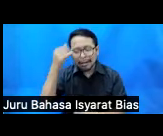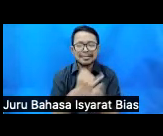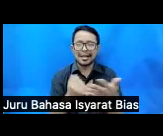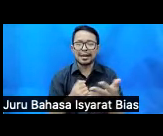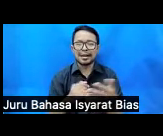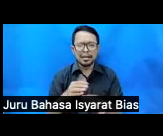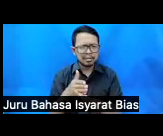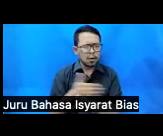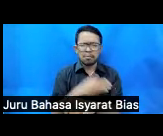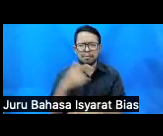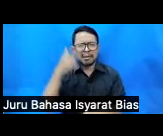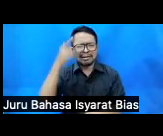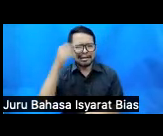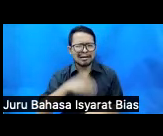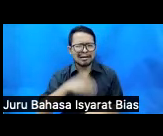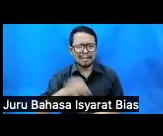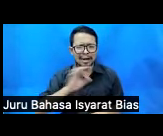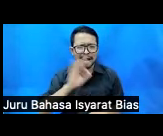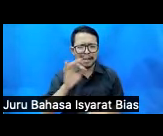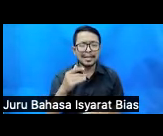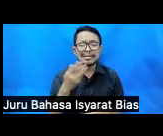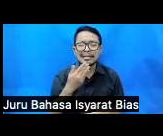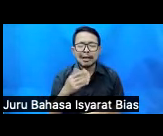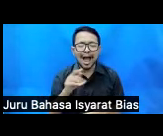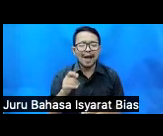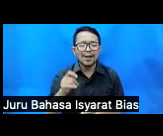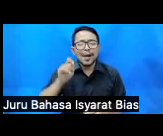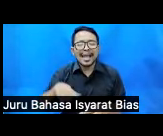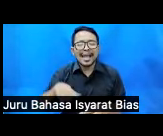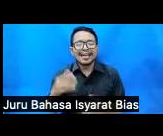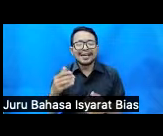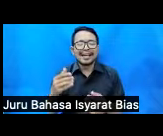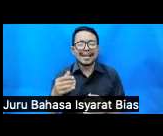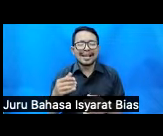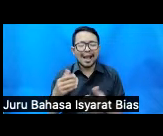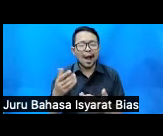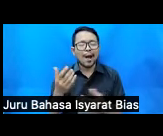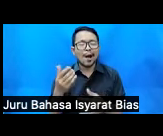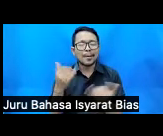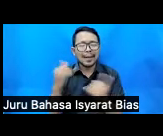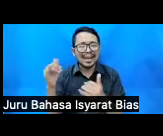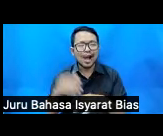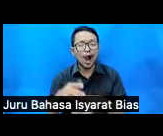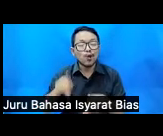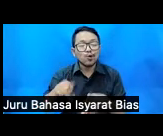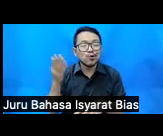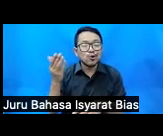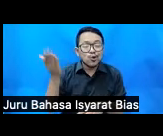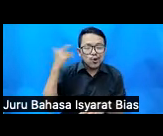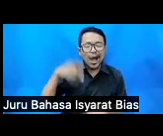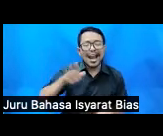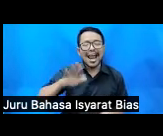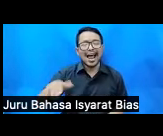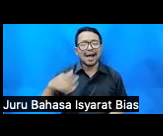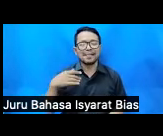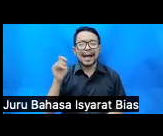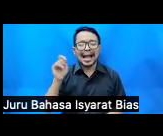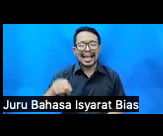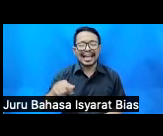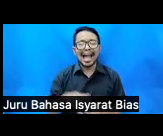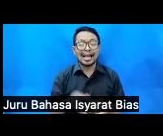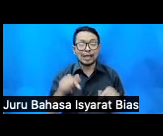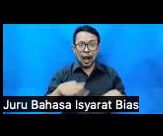gitu, pakai APE permainan gitu. Dan tempo dulu kan biasanya anak-anak yang menggunakan. Ini sekarang kita yang menggunakan kan orang-orang